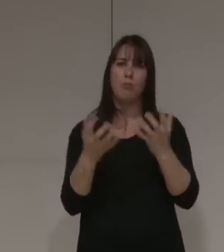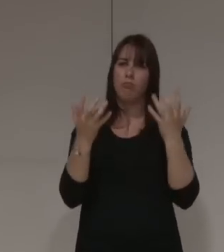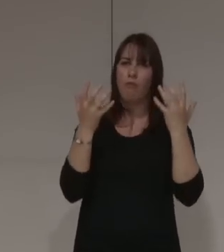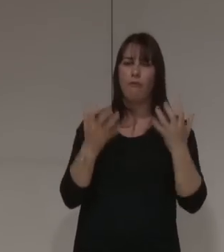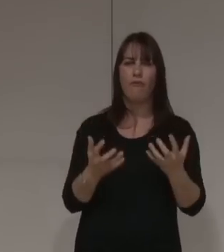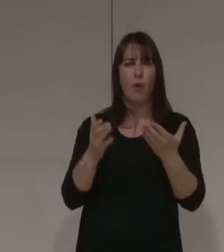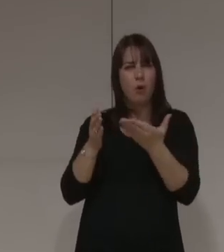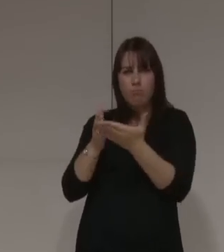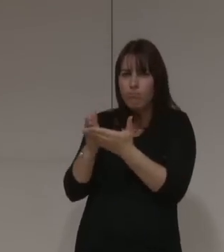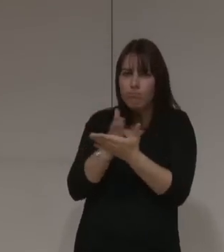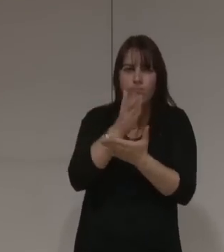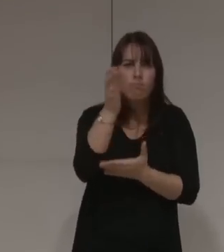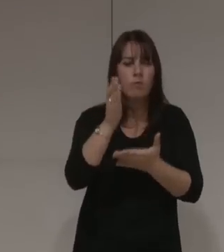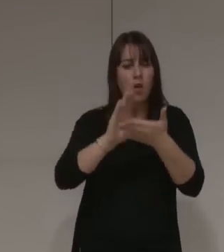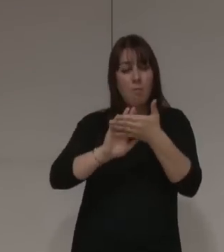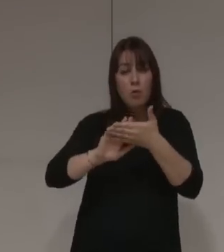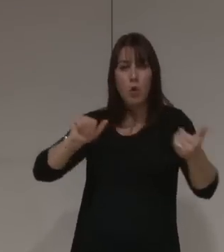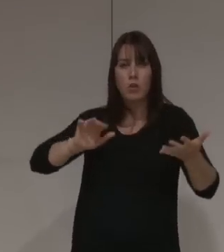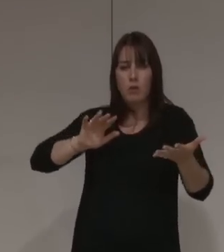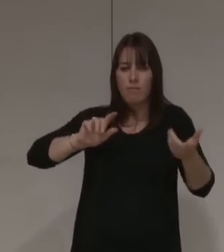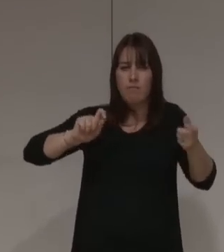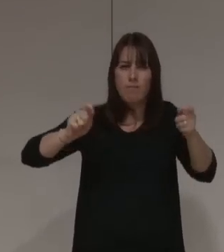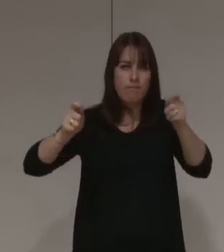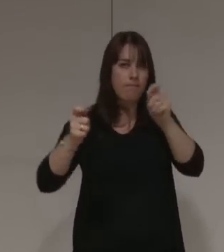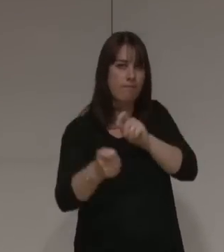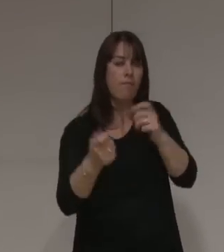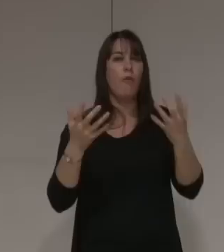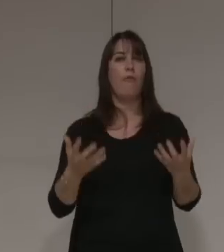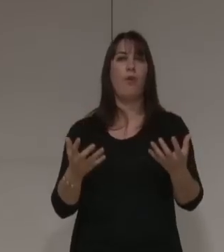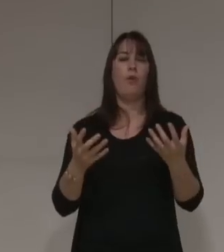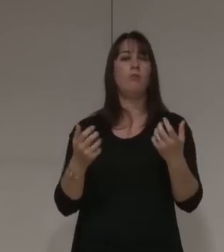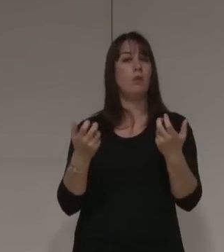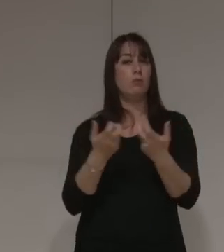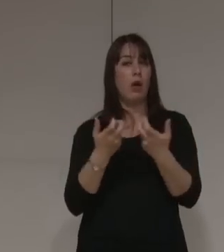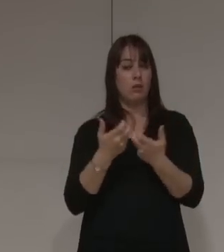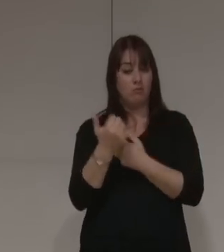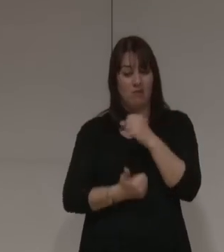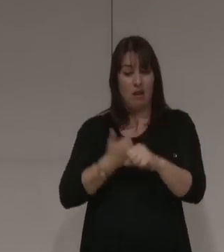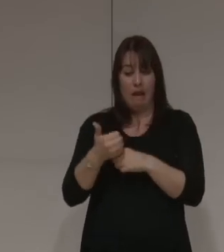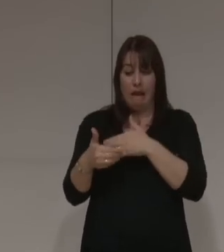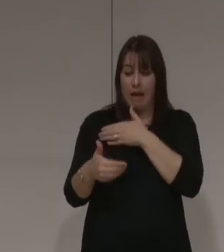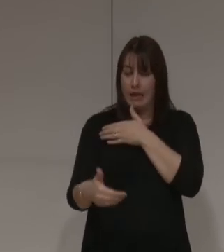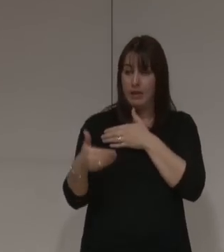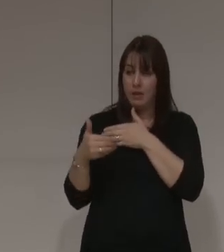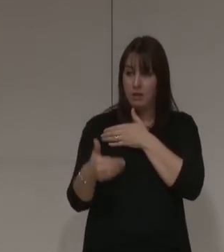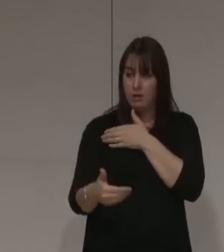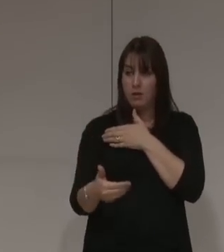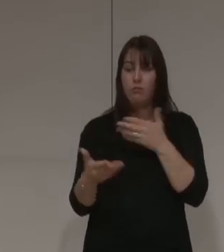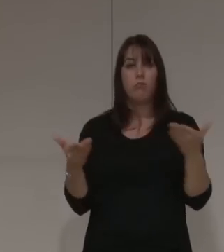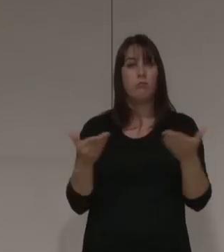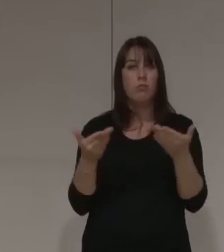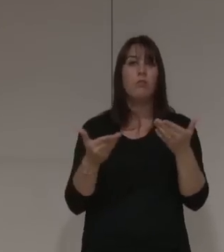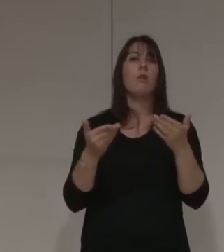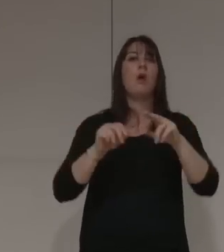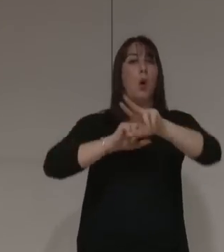trajectoire de transition énergétique notamment en cette année marqué par la tenue de la